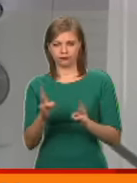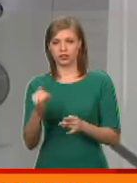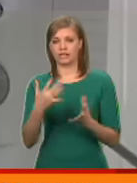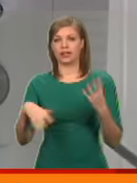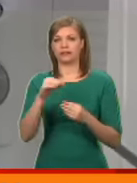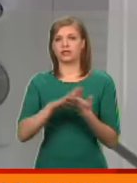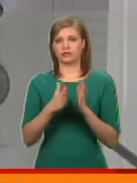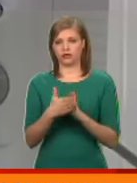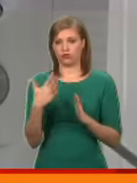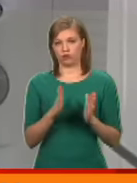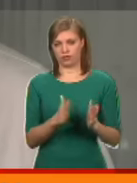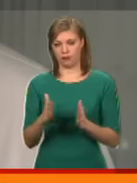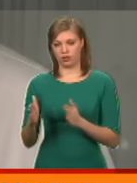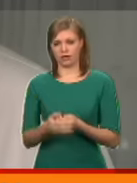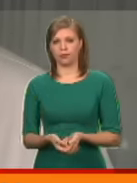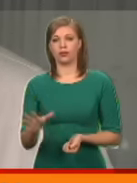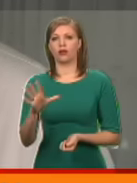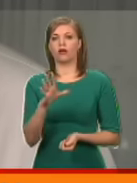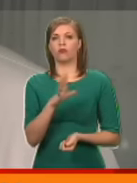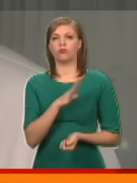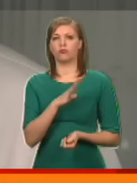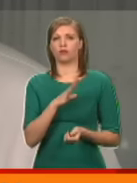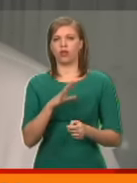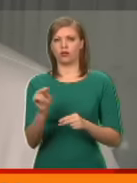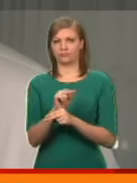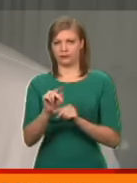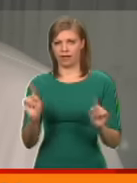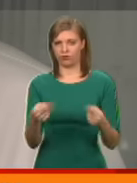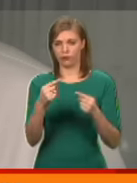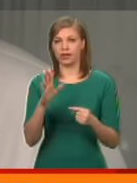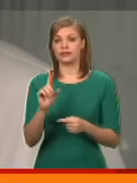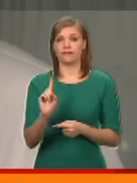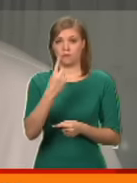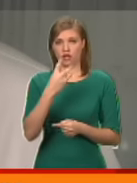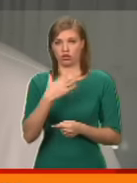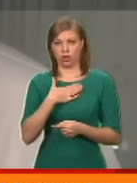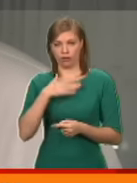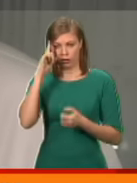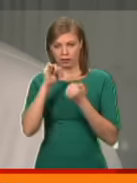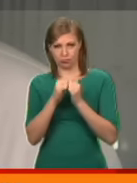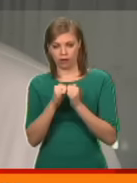стан усіх стабільний. Відбулася аеромедична евакуація. Вперше на моїй пам'яті